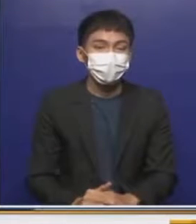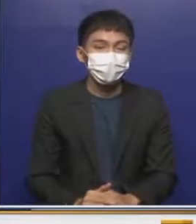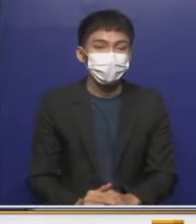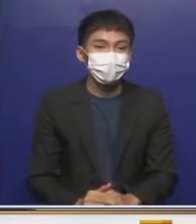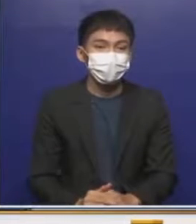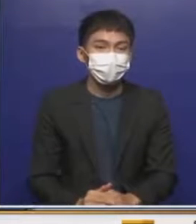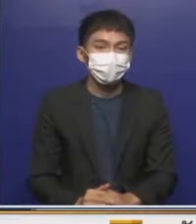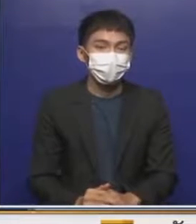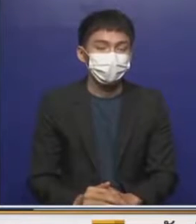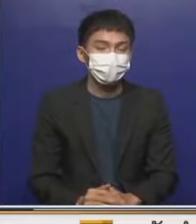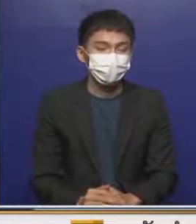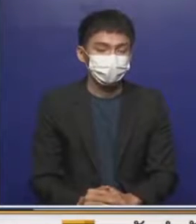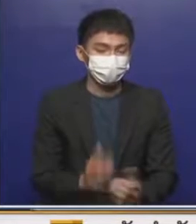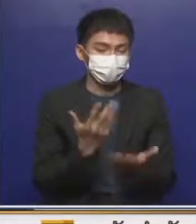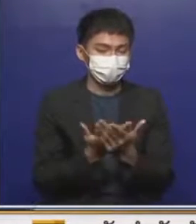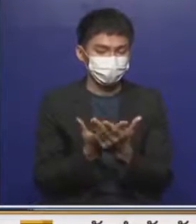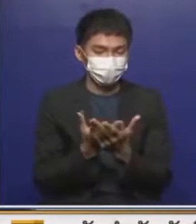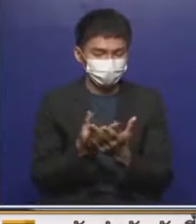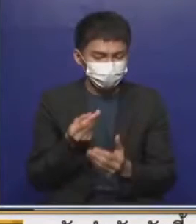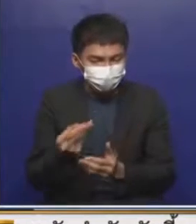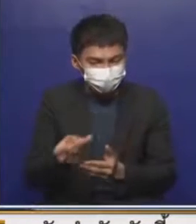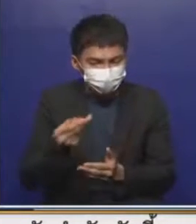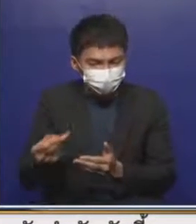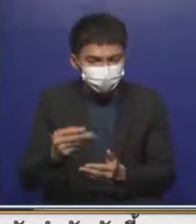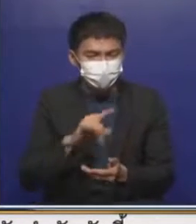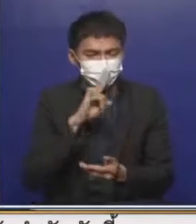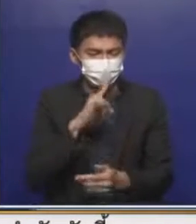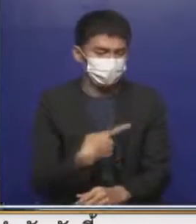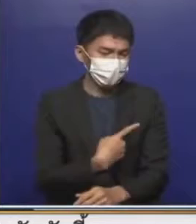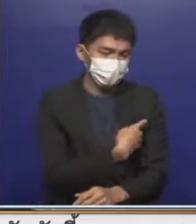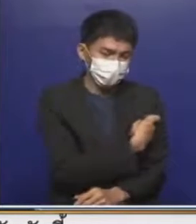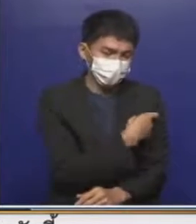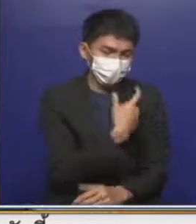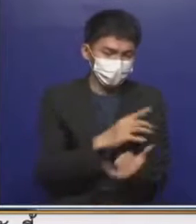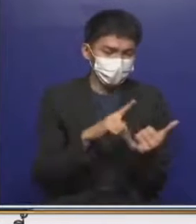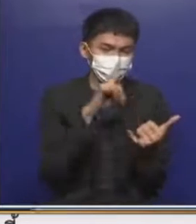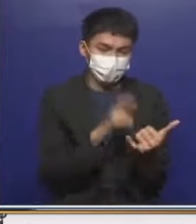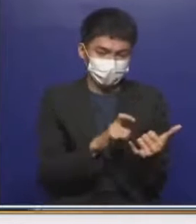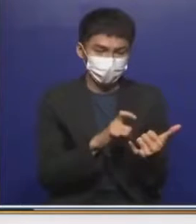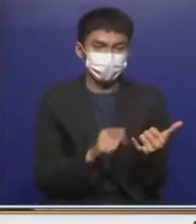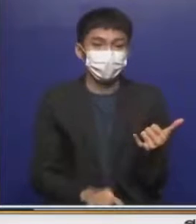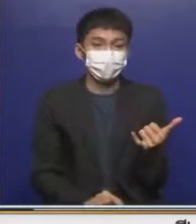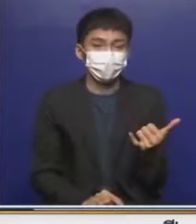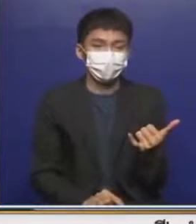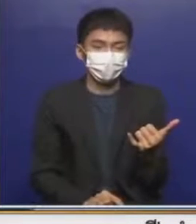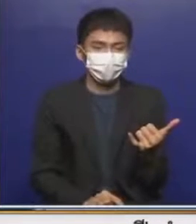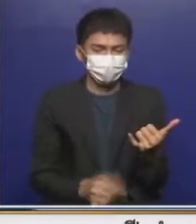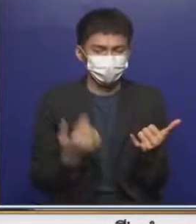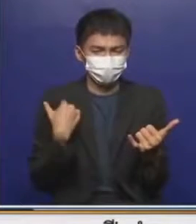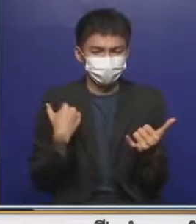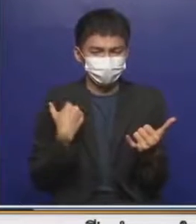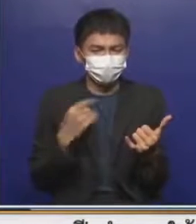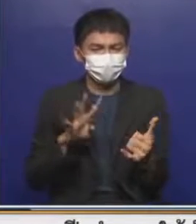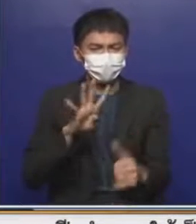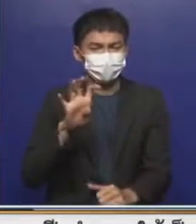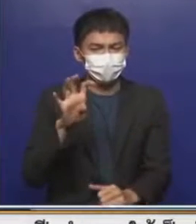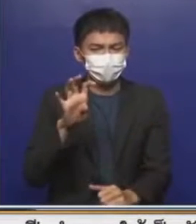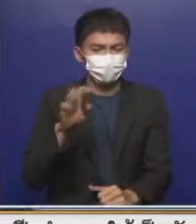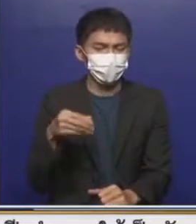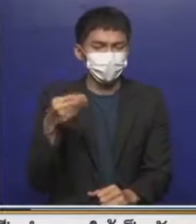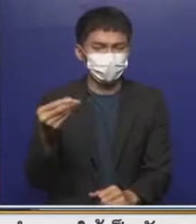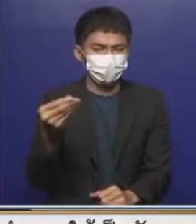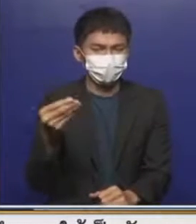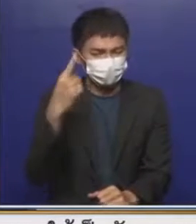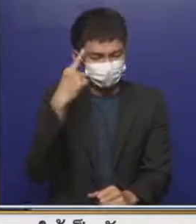แลวงบเยีวยาประชาชนที่เสยชีวจากกฉดวัซีนที่มหลายคนแนะนำวใหเพิ่มให้มากกา 4 แสนบาทนจะไม่ทำเลยฮะ